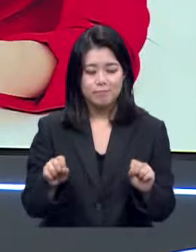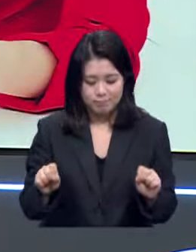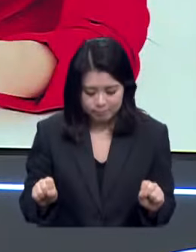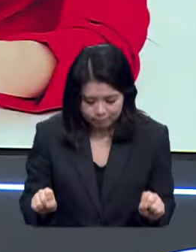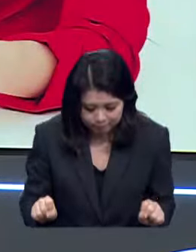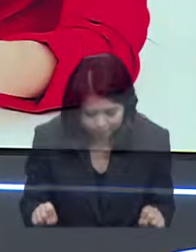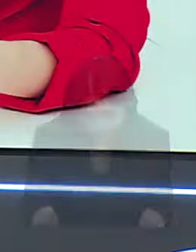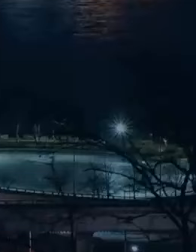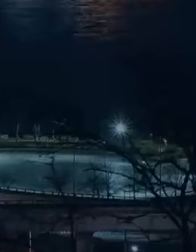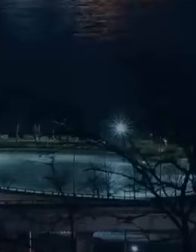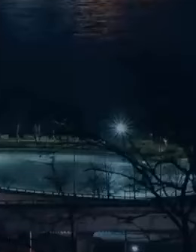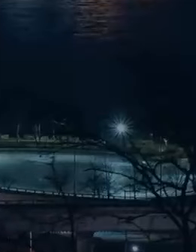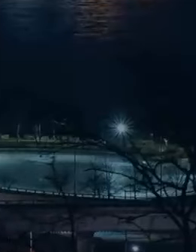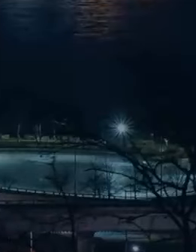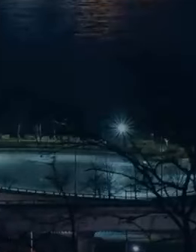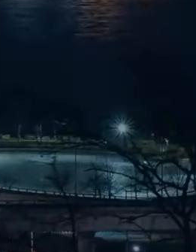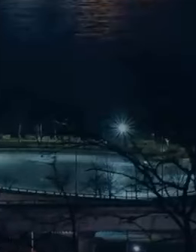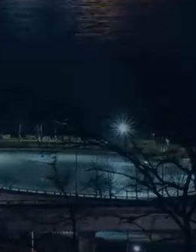보내세요